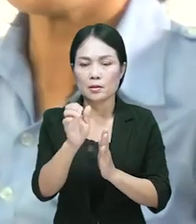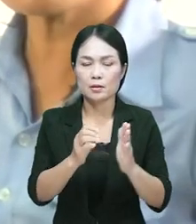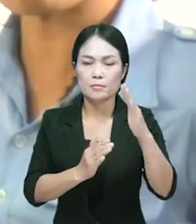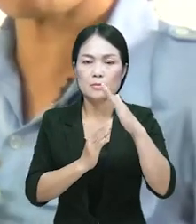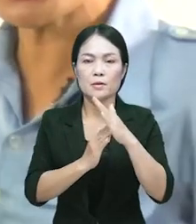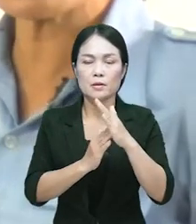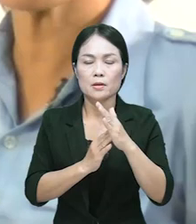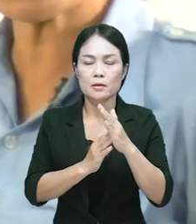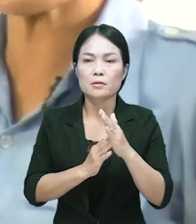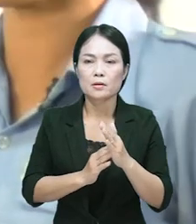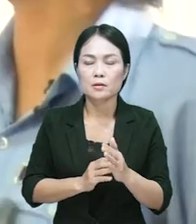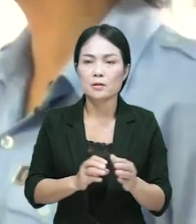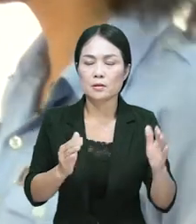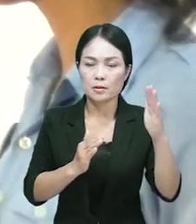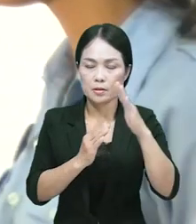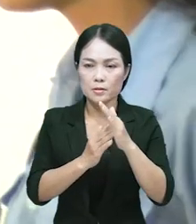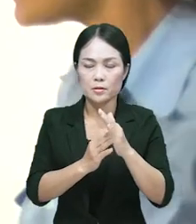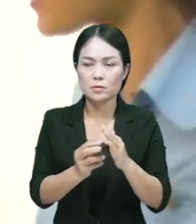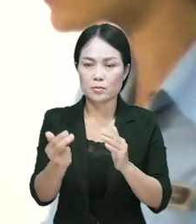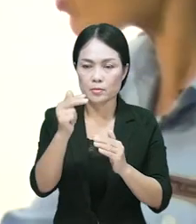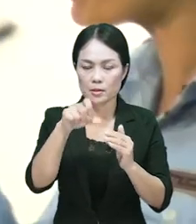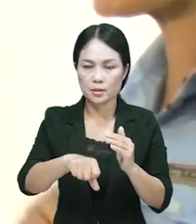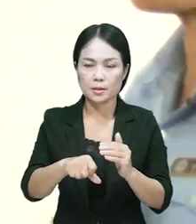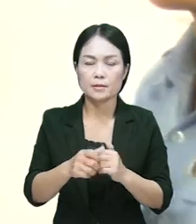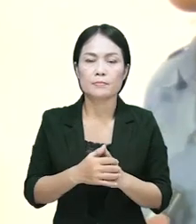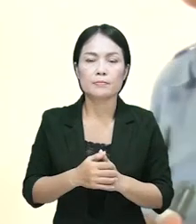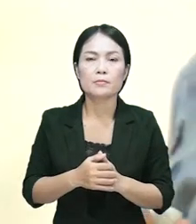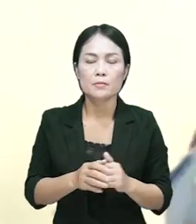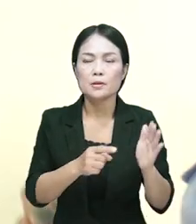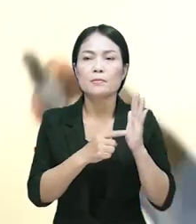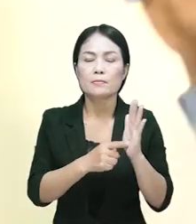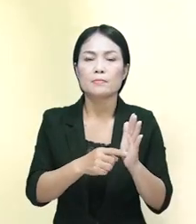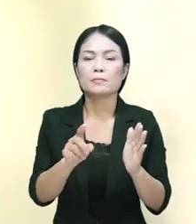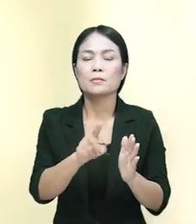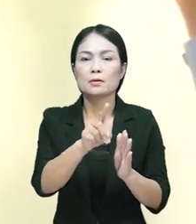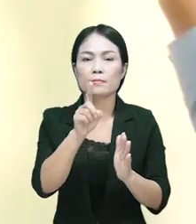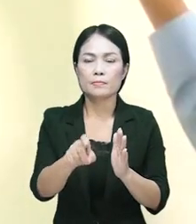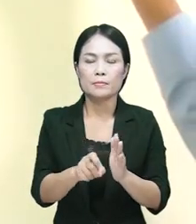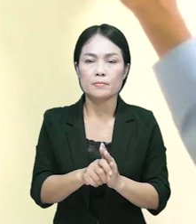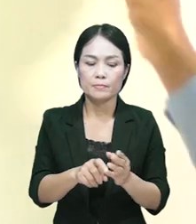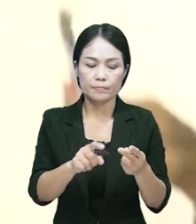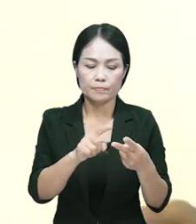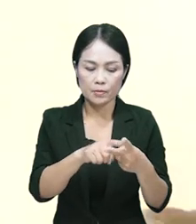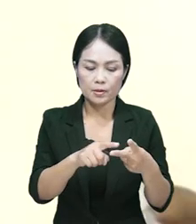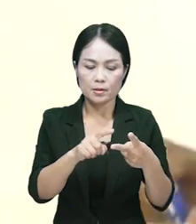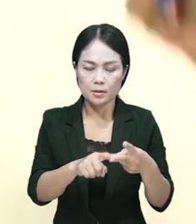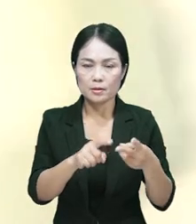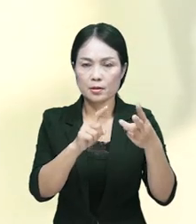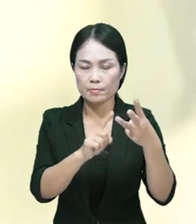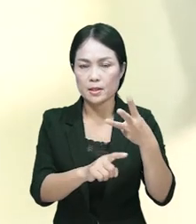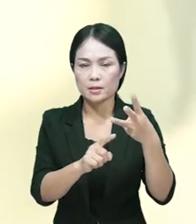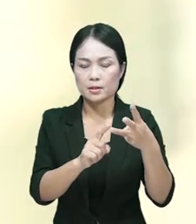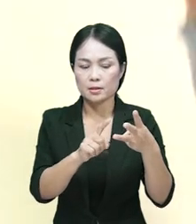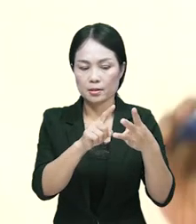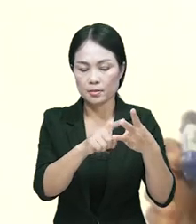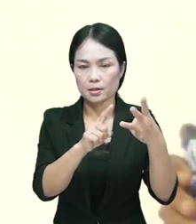អញ្ចឹងគាត់វាចាក់ទុច្ចរិតចាអញ្ចឹងកូនមើលឧទាហរណ៍មើលកូនតើទី2ឬក៏ទី3ខ្ញុំមិនគេយើងយ